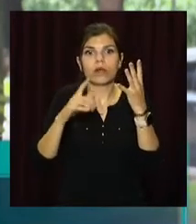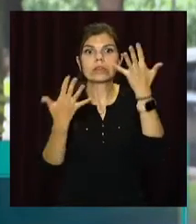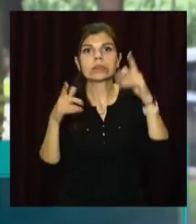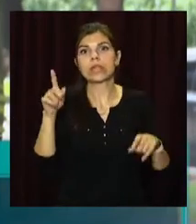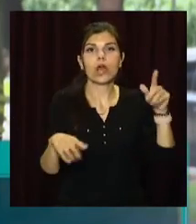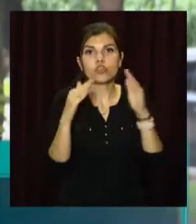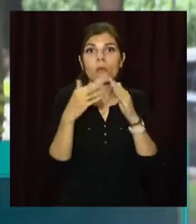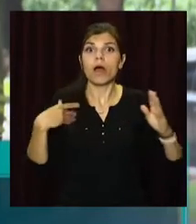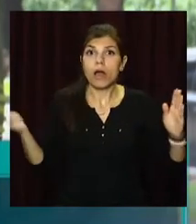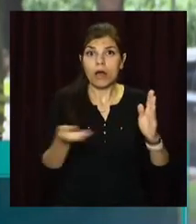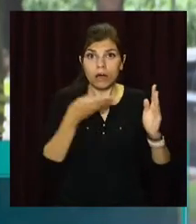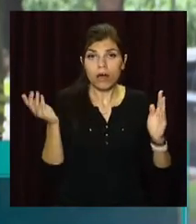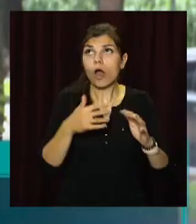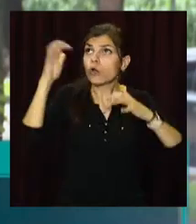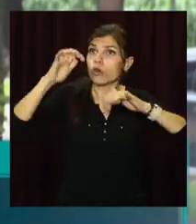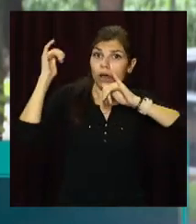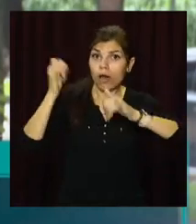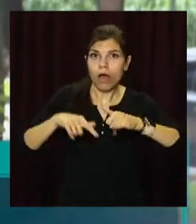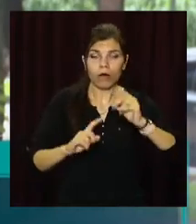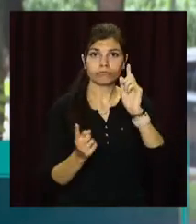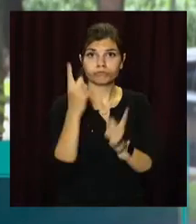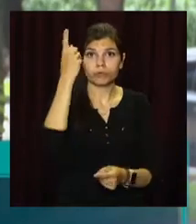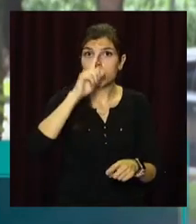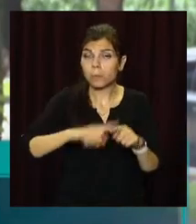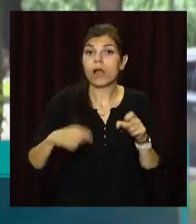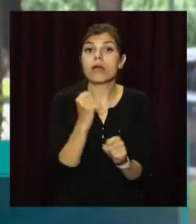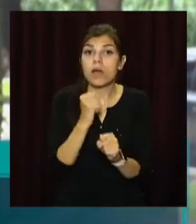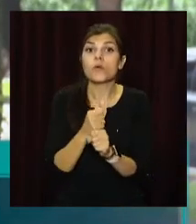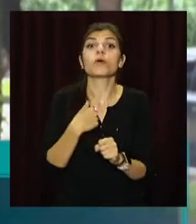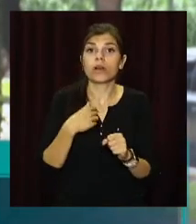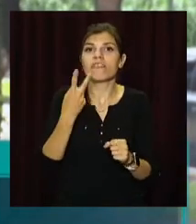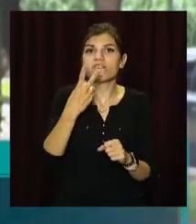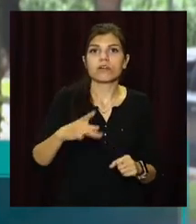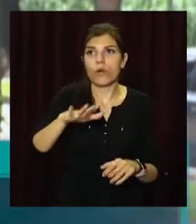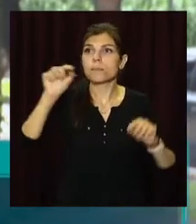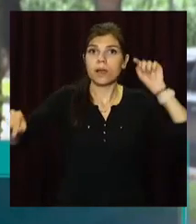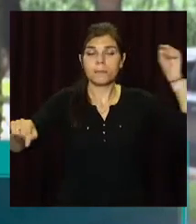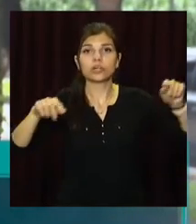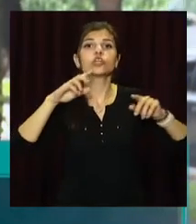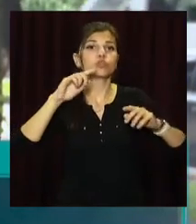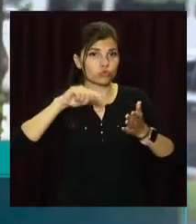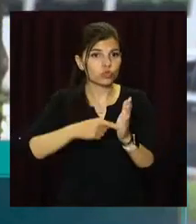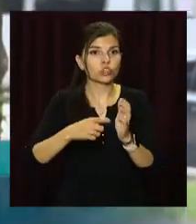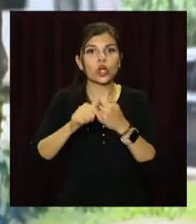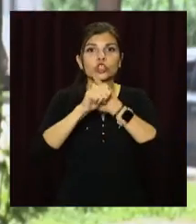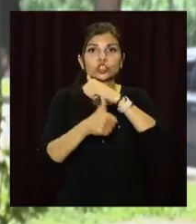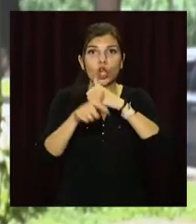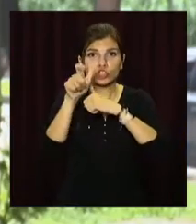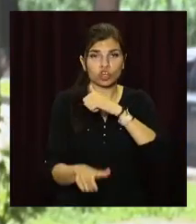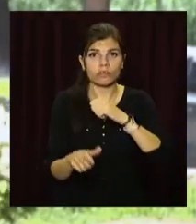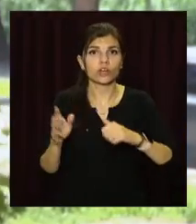домах починаємо косити. Тобто, ну, робота ведеться, у нас працює в двох районах міста. Ми 16